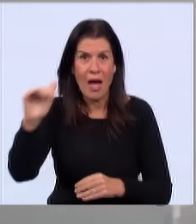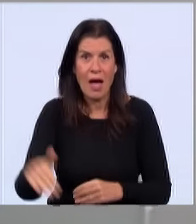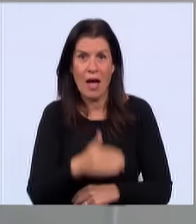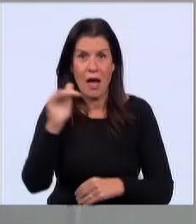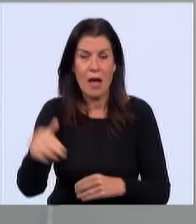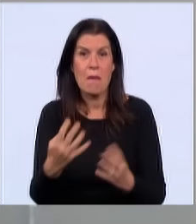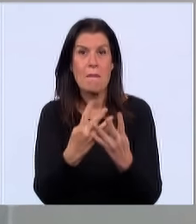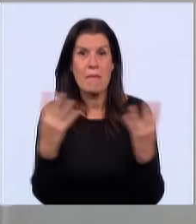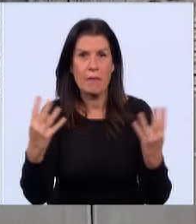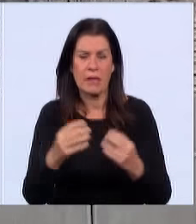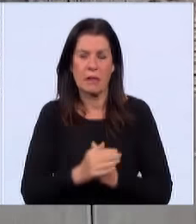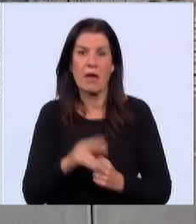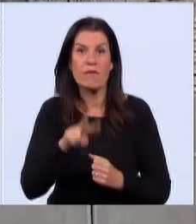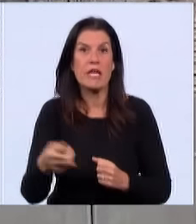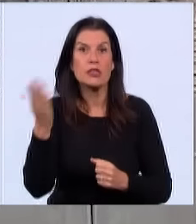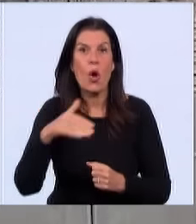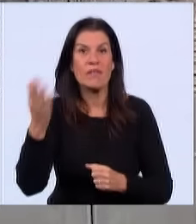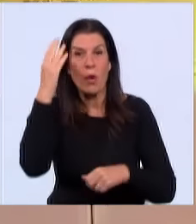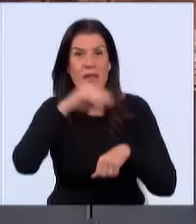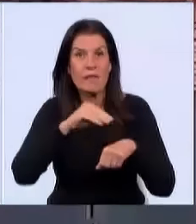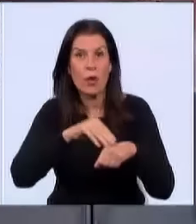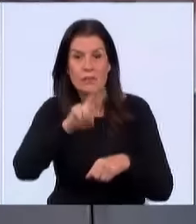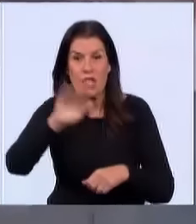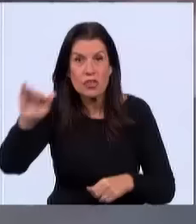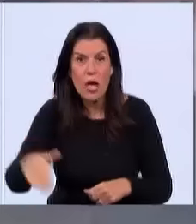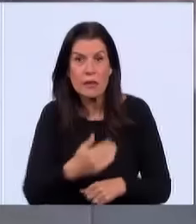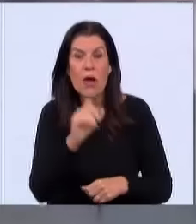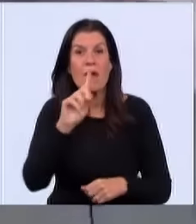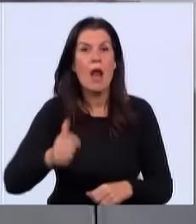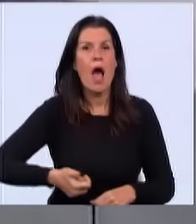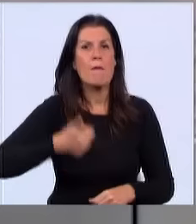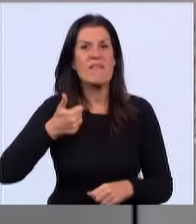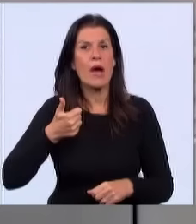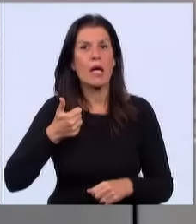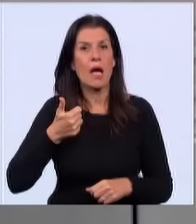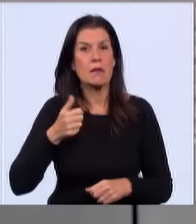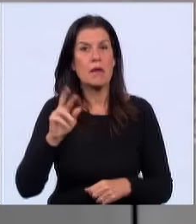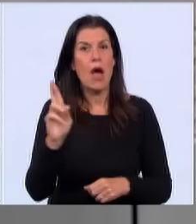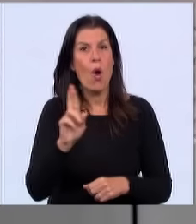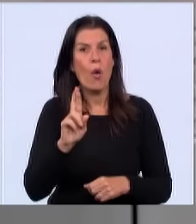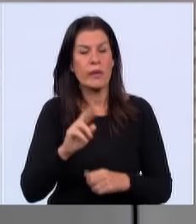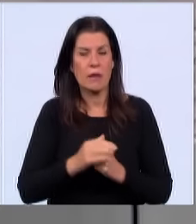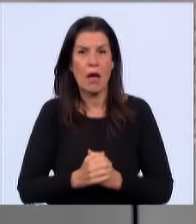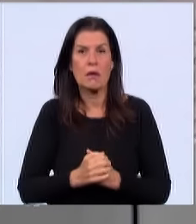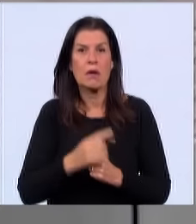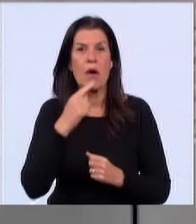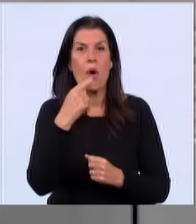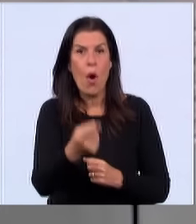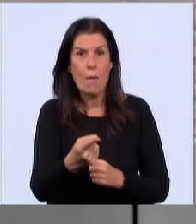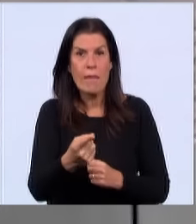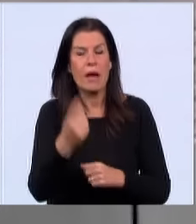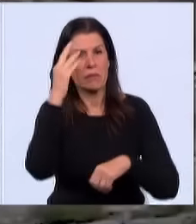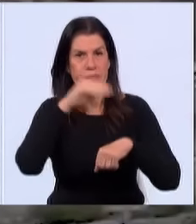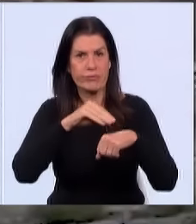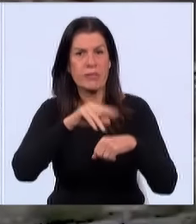ועוד דיווחים על חדירות של הגדר. ולמפקד האוגדה נותן את הפקודה אביר לילה ג' שמטריעה על חדירת מחבלים לתוך